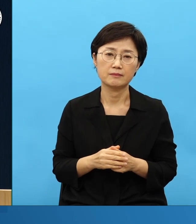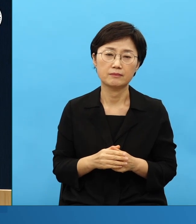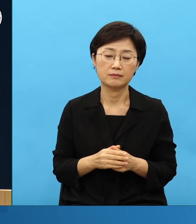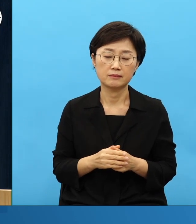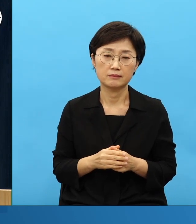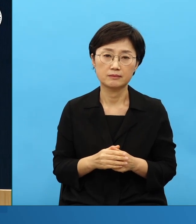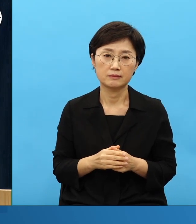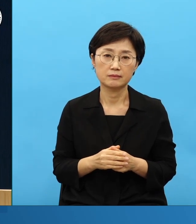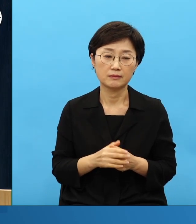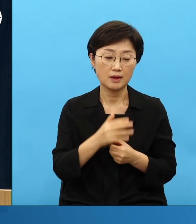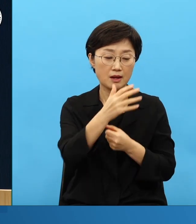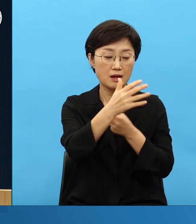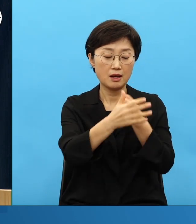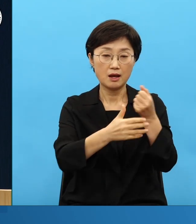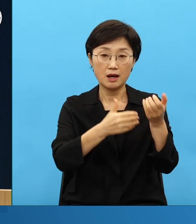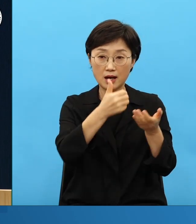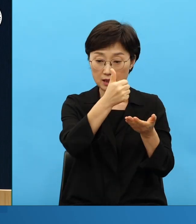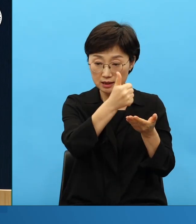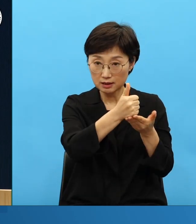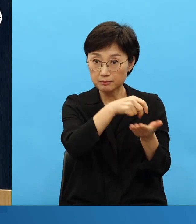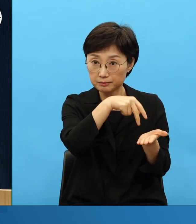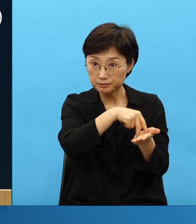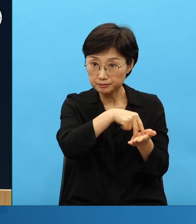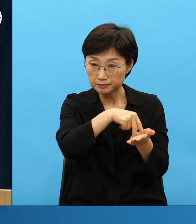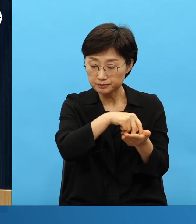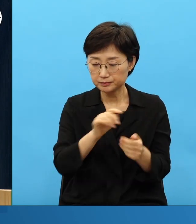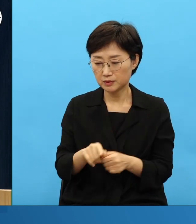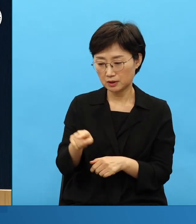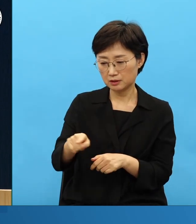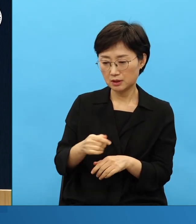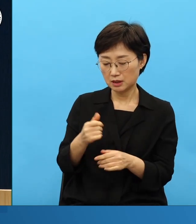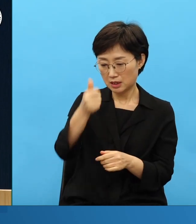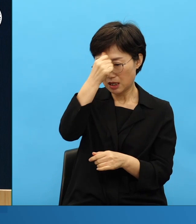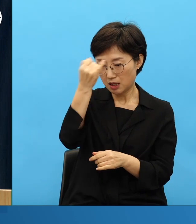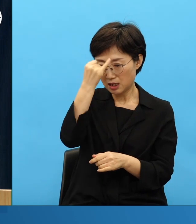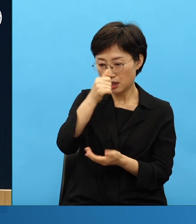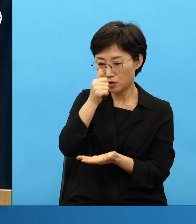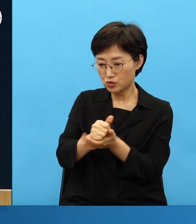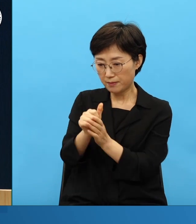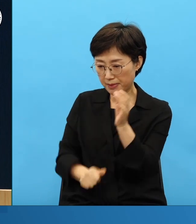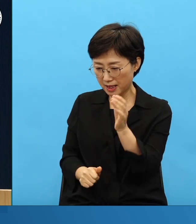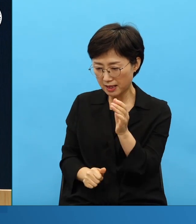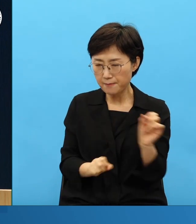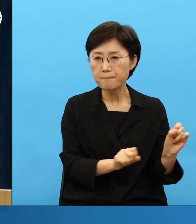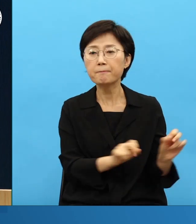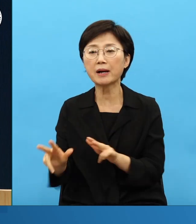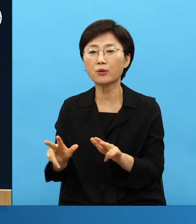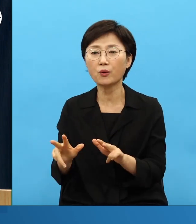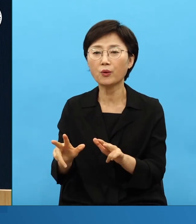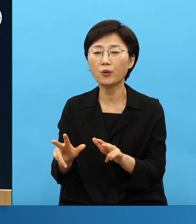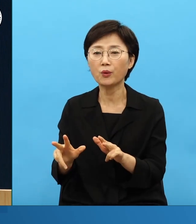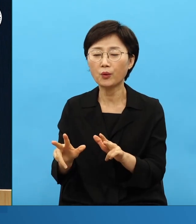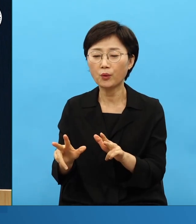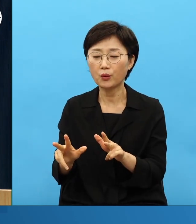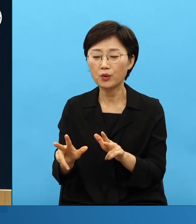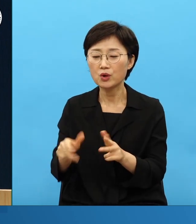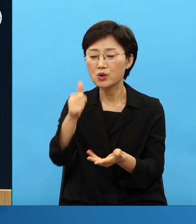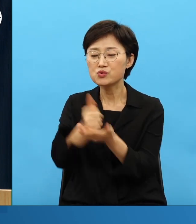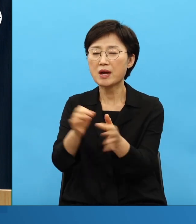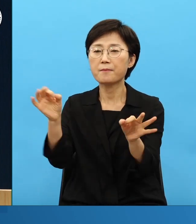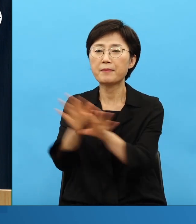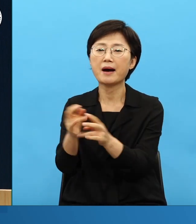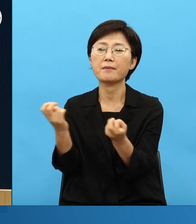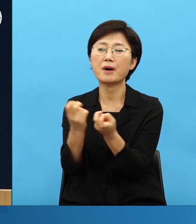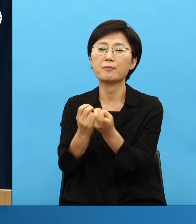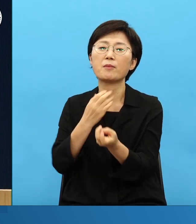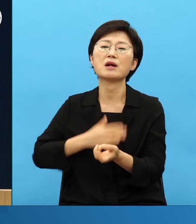즉각 길을 열어줬어요. But God immediately opened up the way for us. 하나님의 애타는 사랑이죠. And that is the